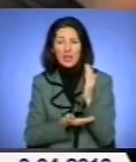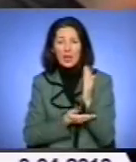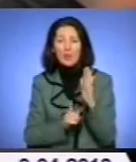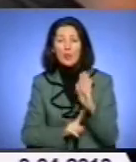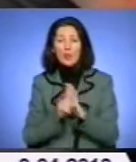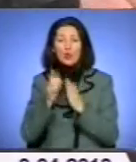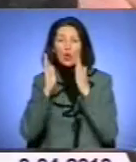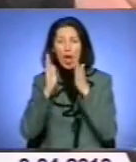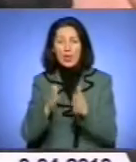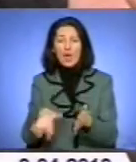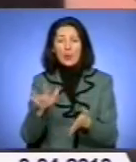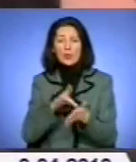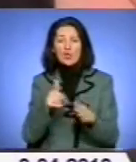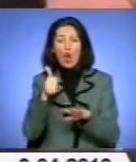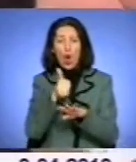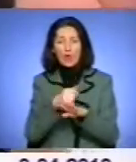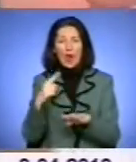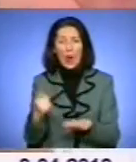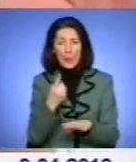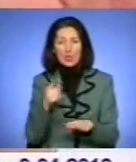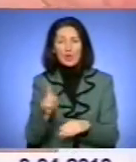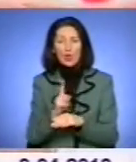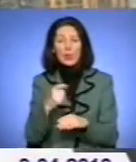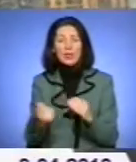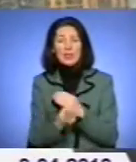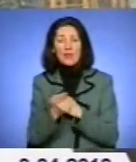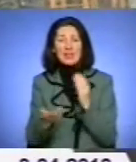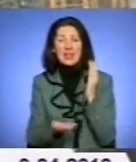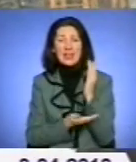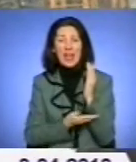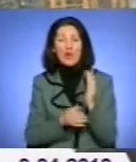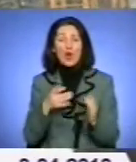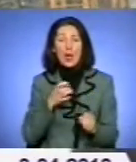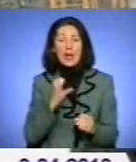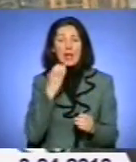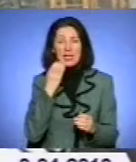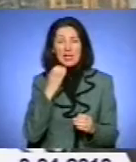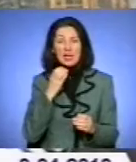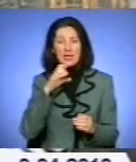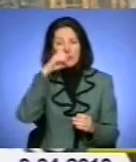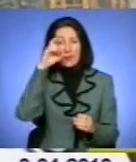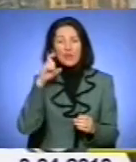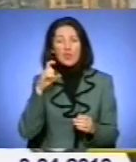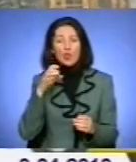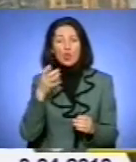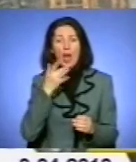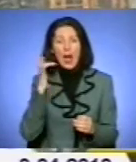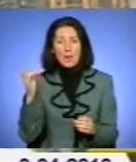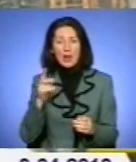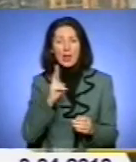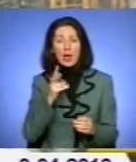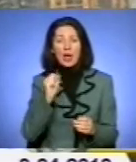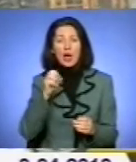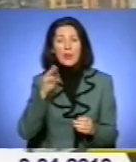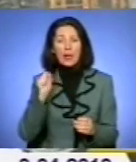у Тернополі з'явиться дерево з Північної Америки – катальпа. Висотою воно так буде трактують від 10